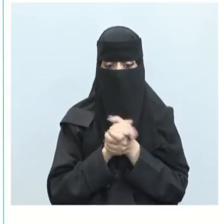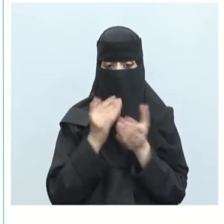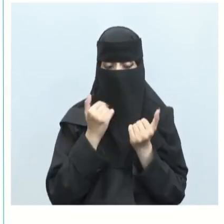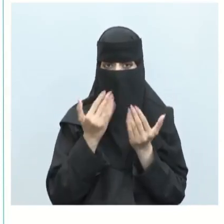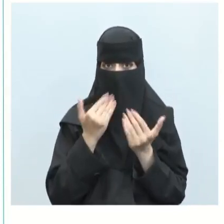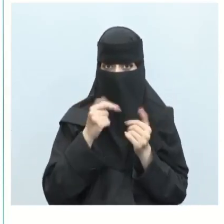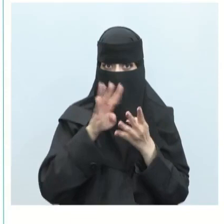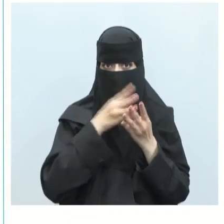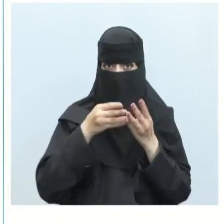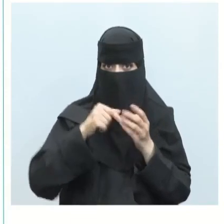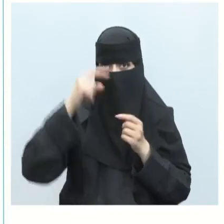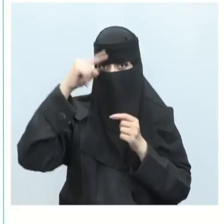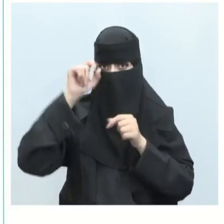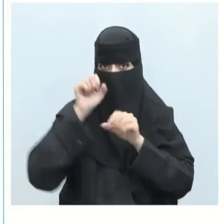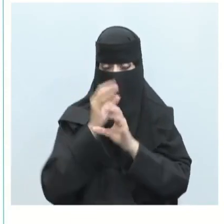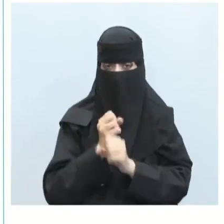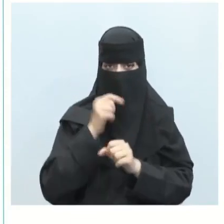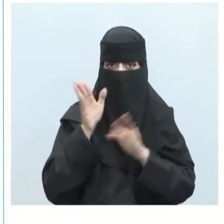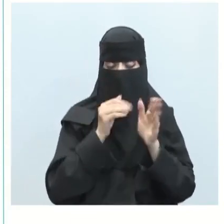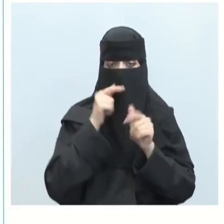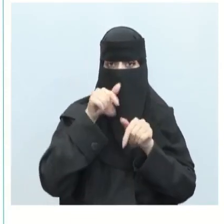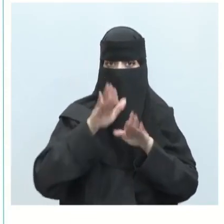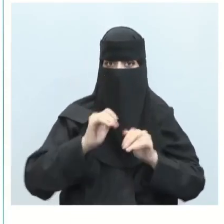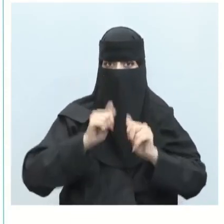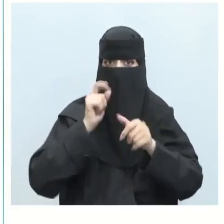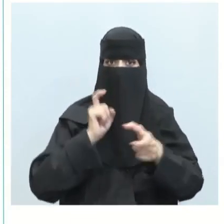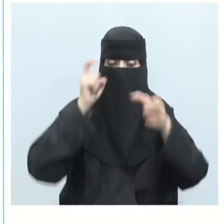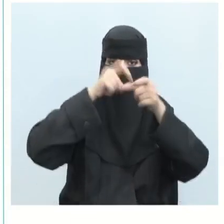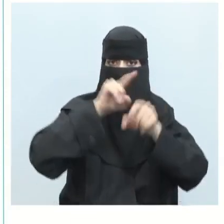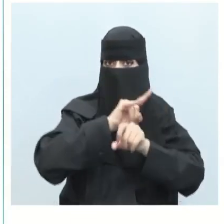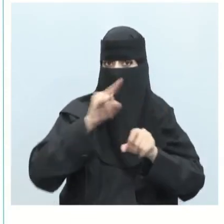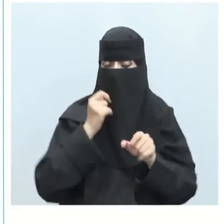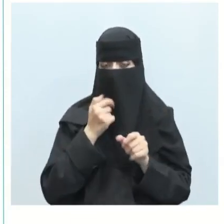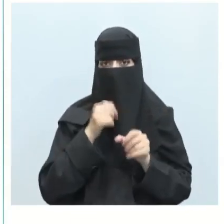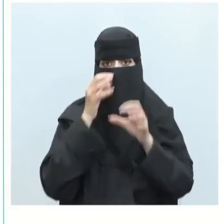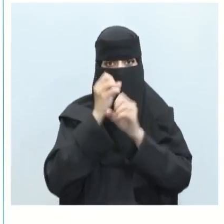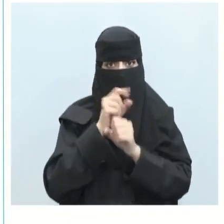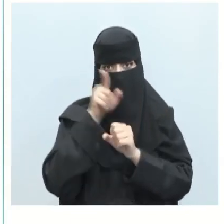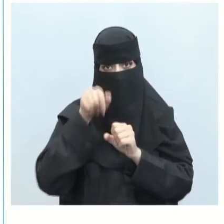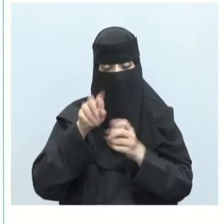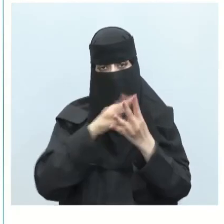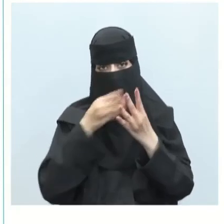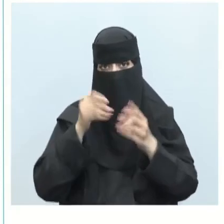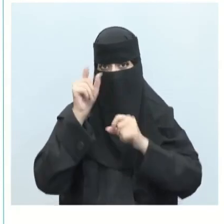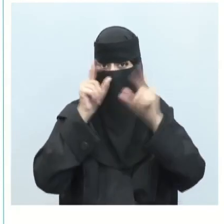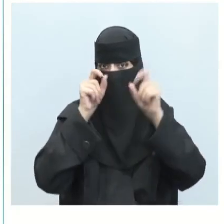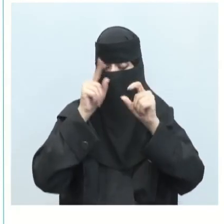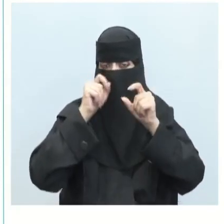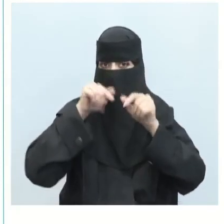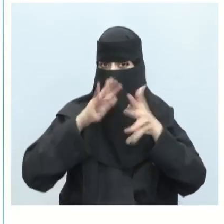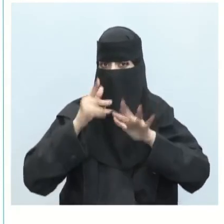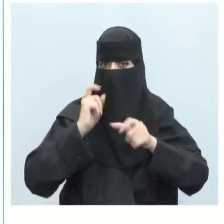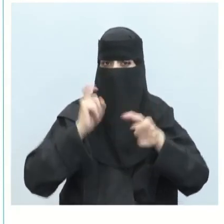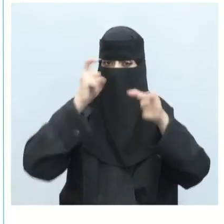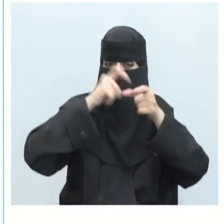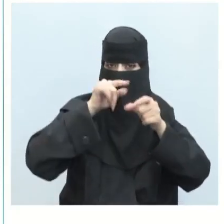استخدام الشبكه الافتراضيه الخاصه في بي ان سيكون الوصول غير امن لهذه الشبكات ومن الممكن